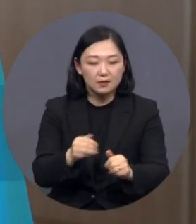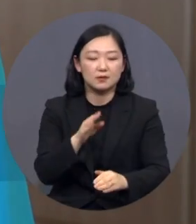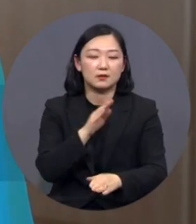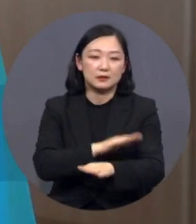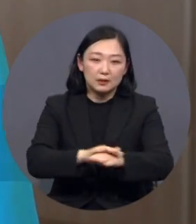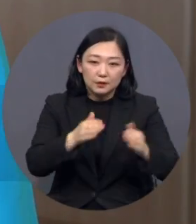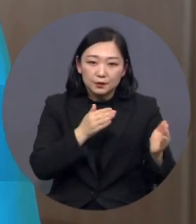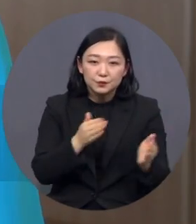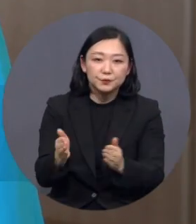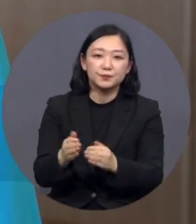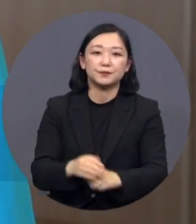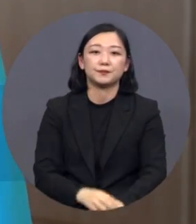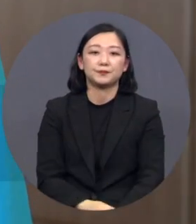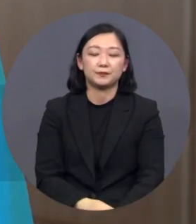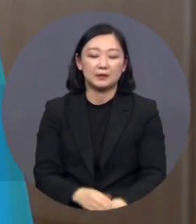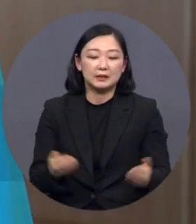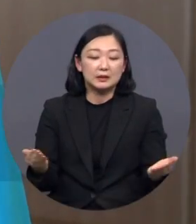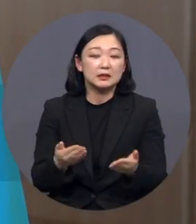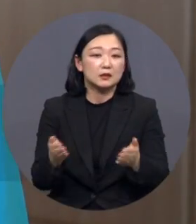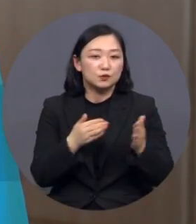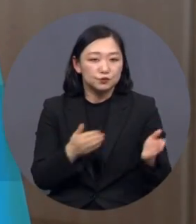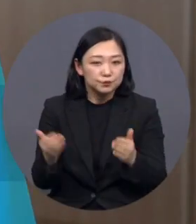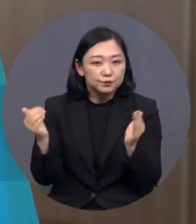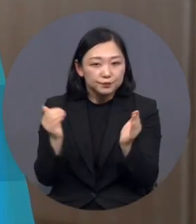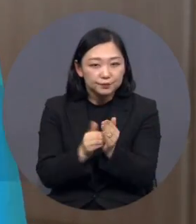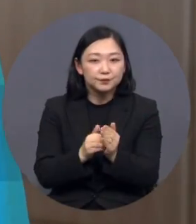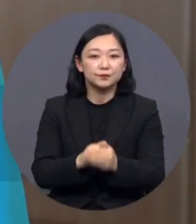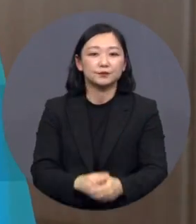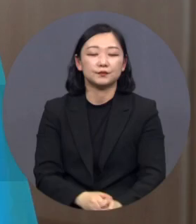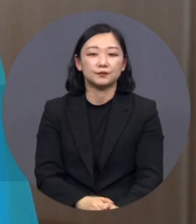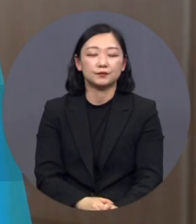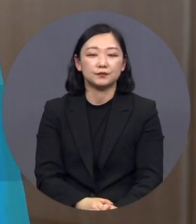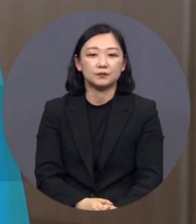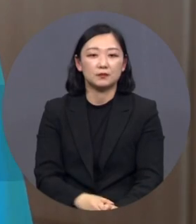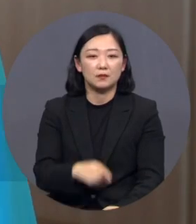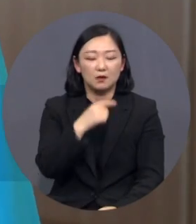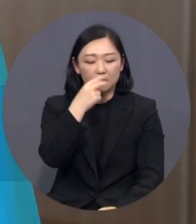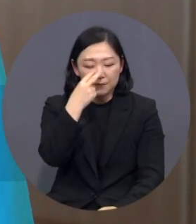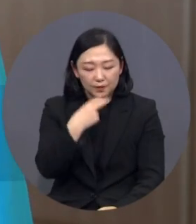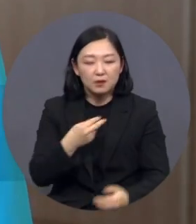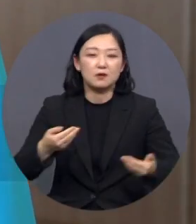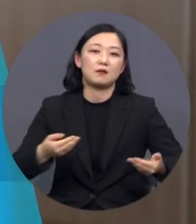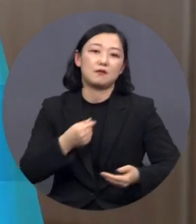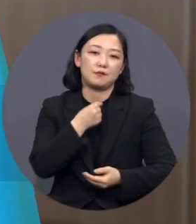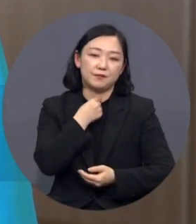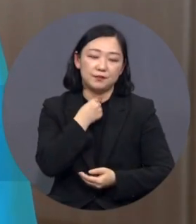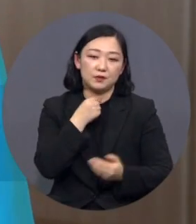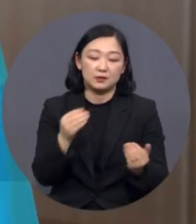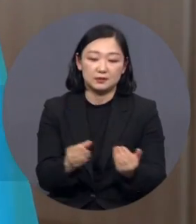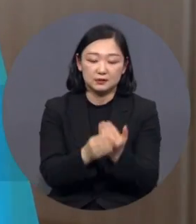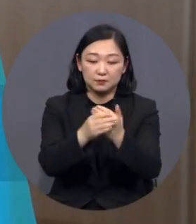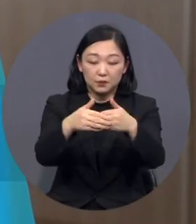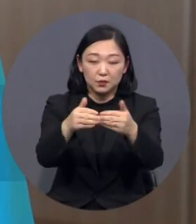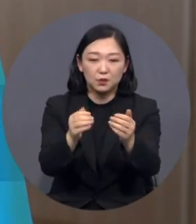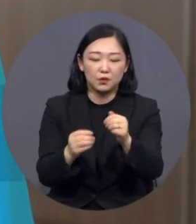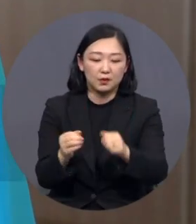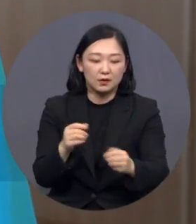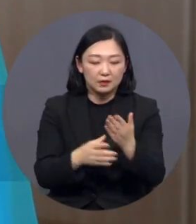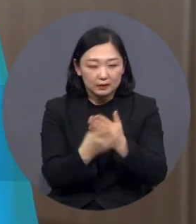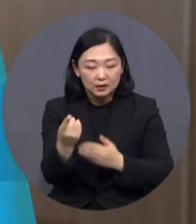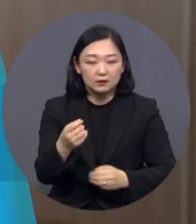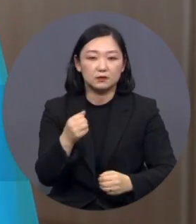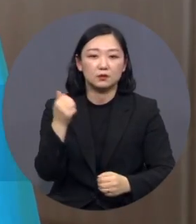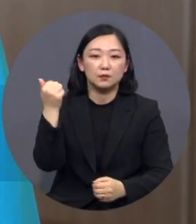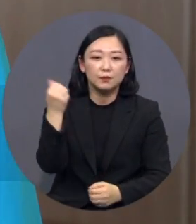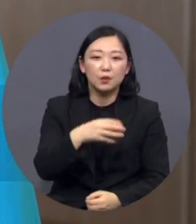준비했습니다. 이제 일할 준비를 마쳤습니다. 코피 터지게 일하고 싶습니다. 민주진보 단일 후보 기호